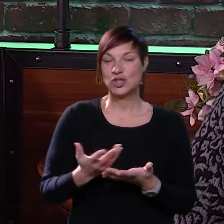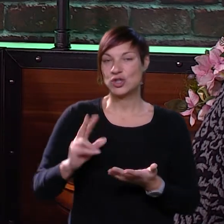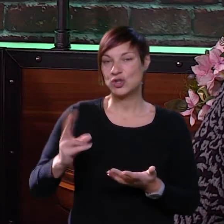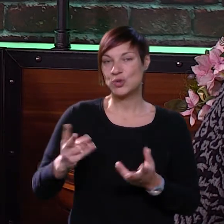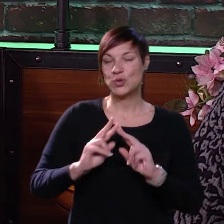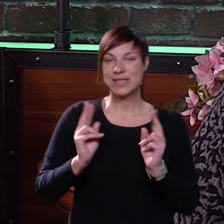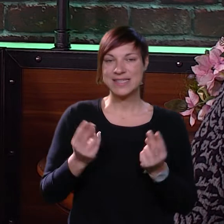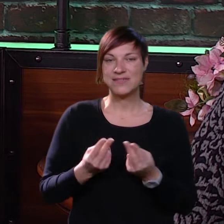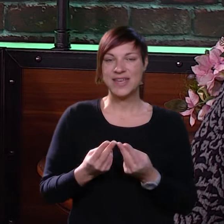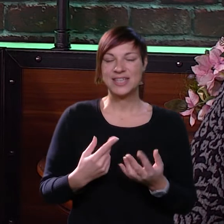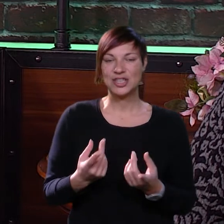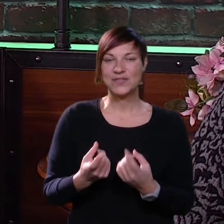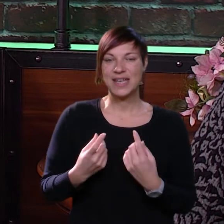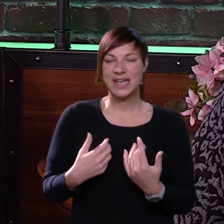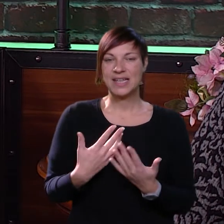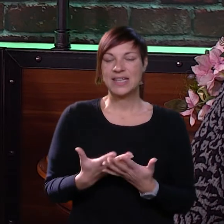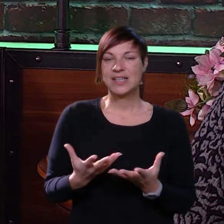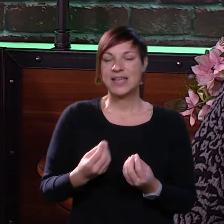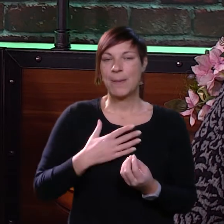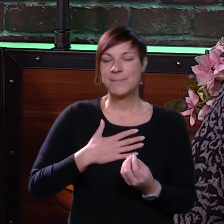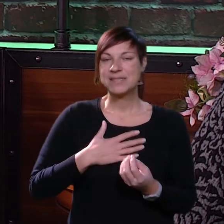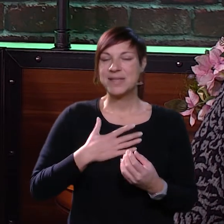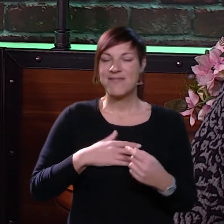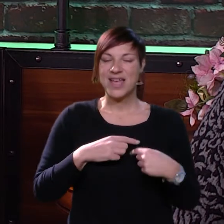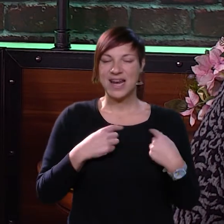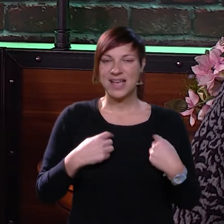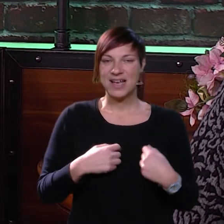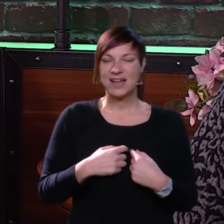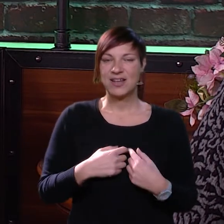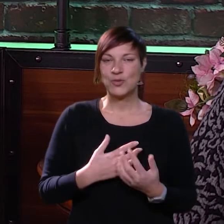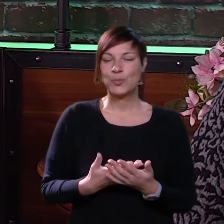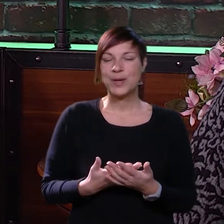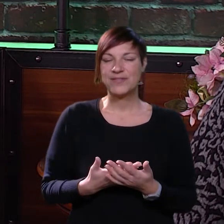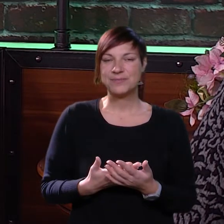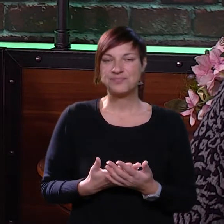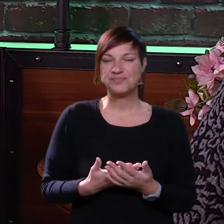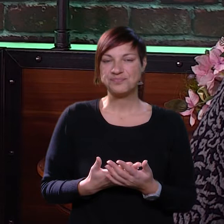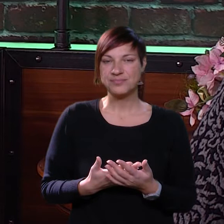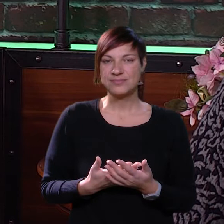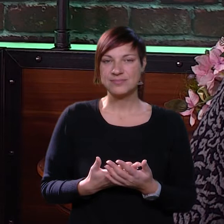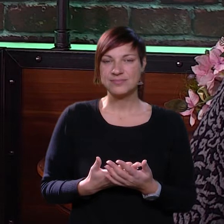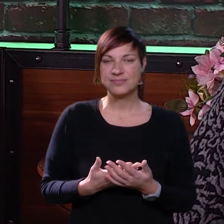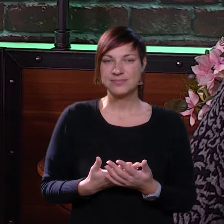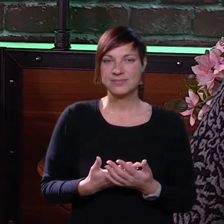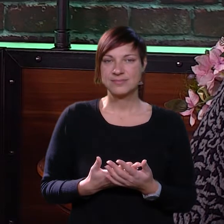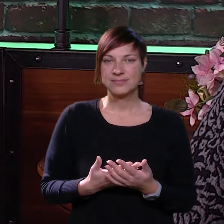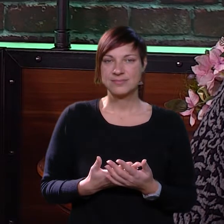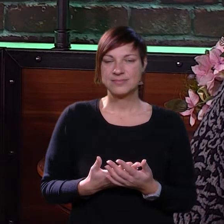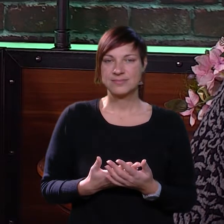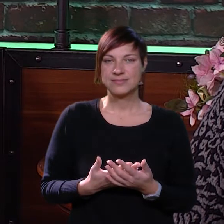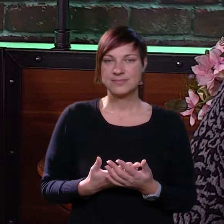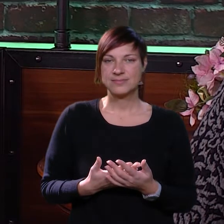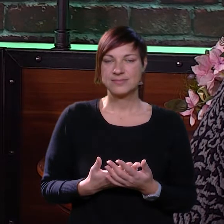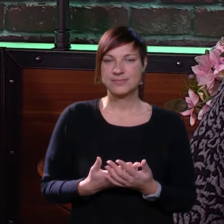su opet neki drugi svjetovi, ali a to je, ja mislim, jedna velika ljubav. Ne mislim, nego je, to je jedna velika ljubav i